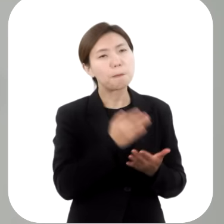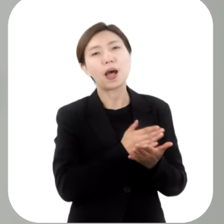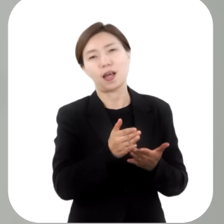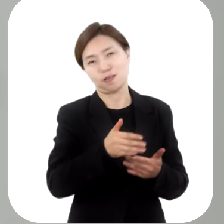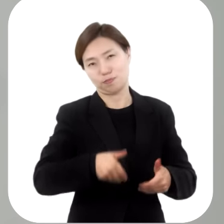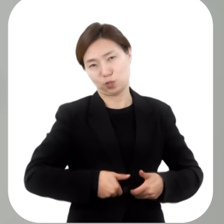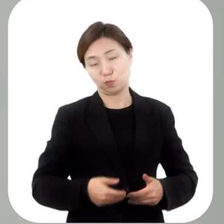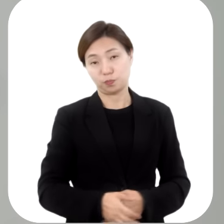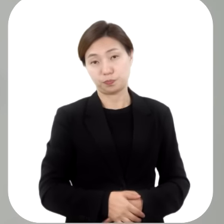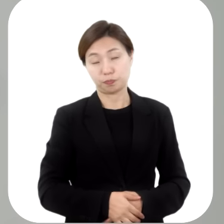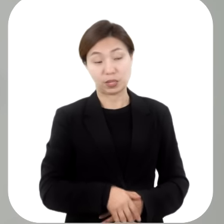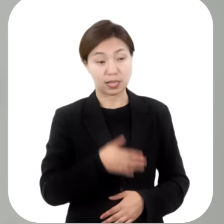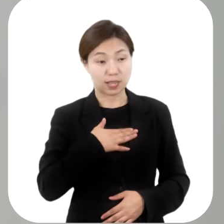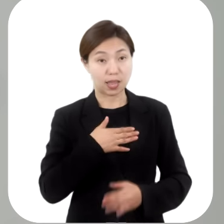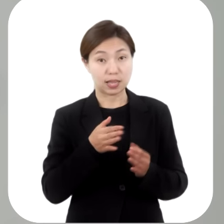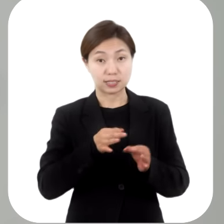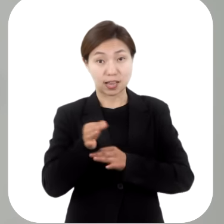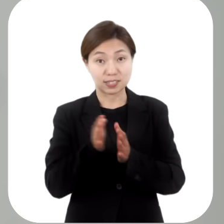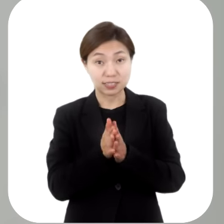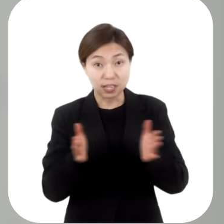그다음에 한다면